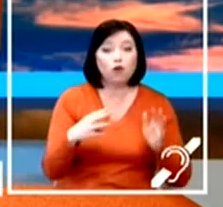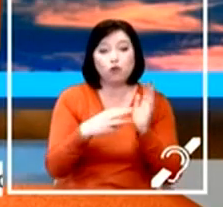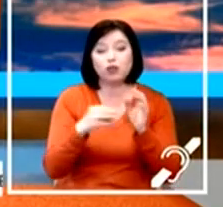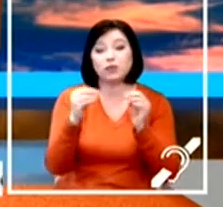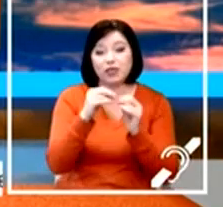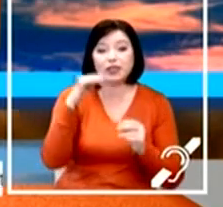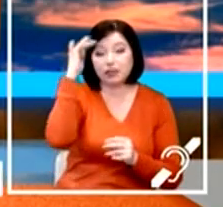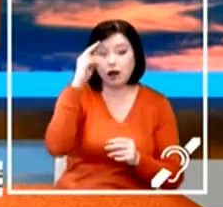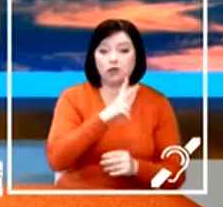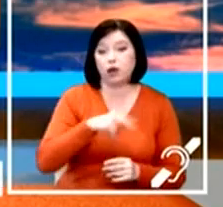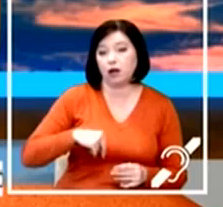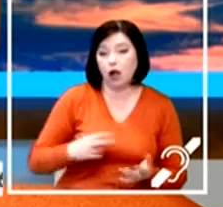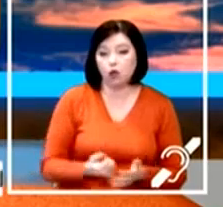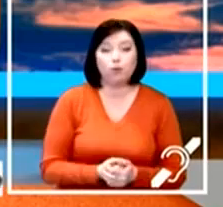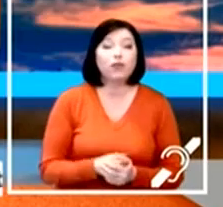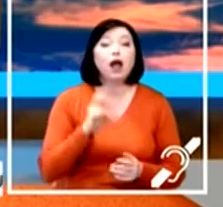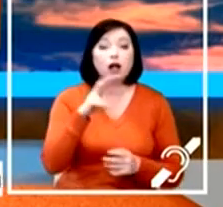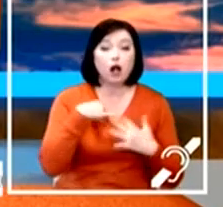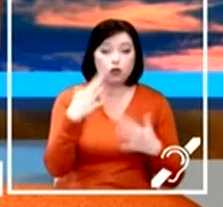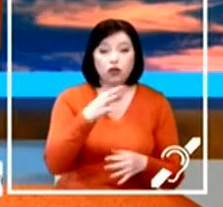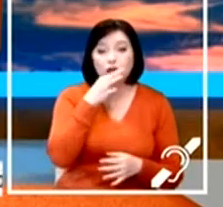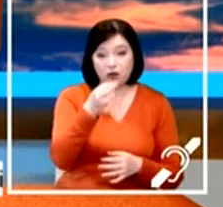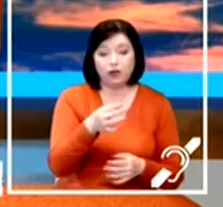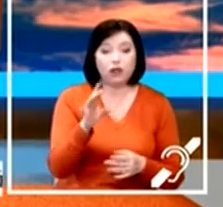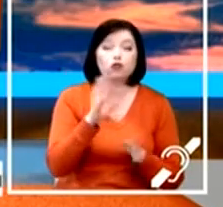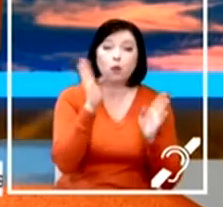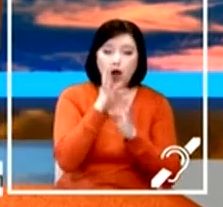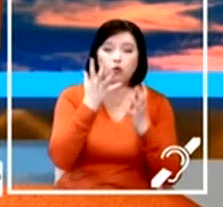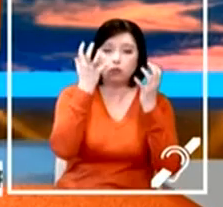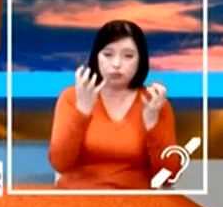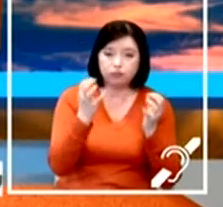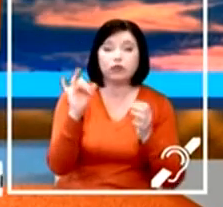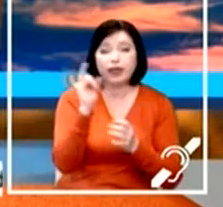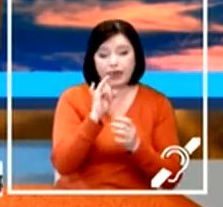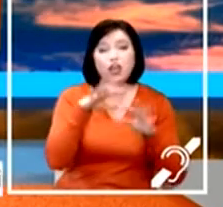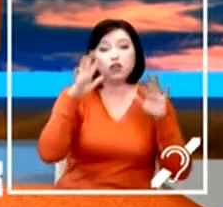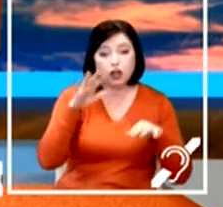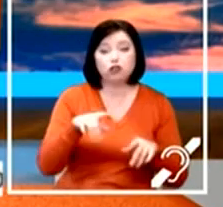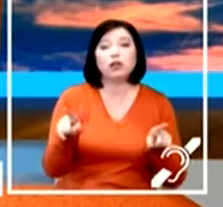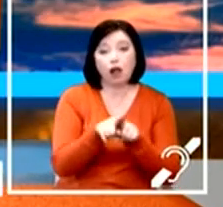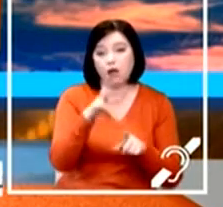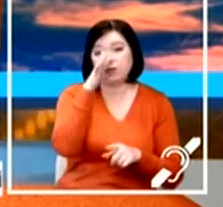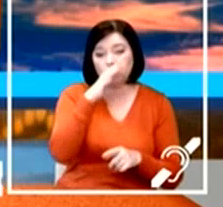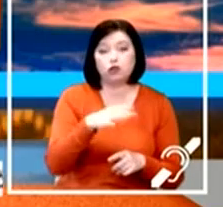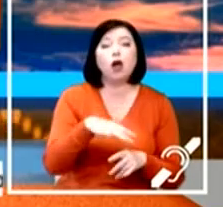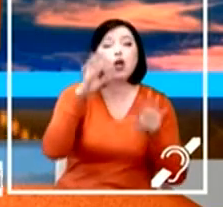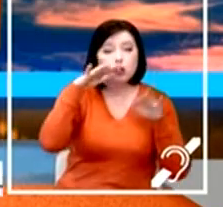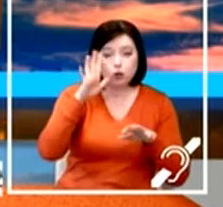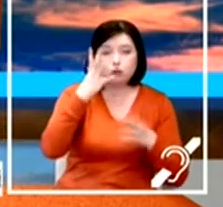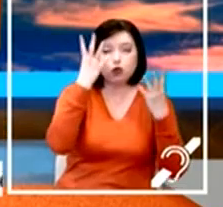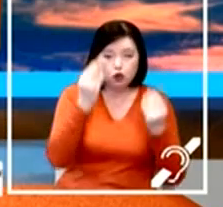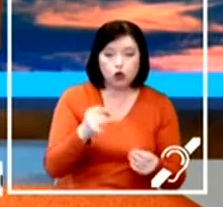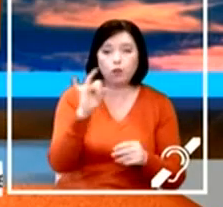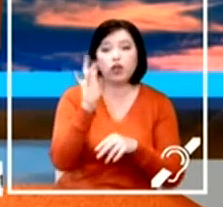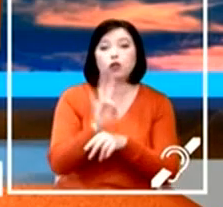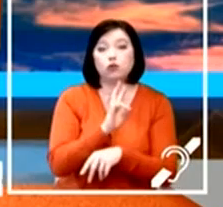la Tiraspol și Cahul. Așa cum vă spuneam mai devreme, vreme închisă și ploi, așa va fi și în capitală. La Chișinău va ploa atât ziua cât